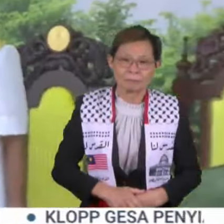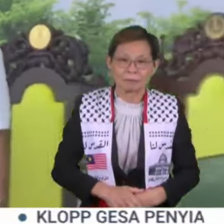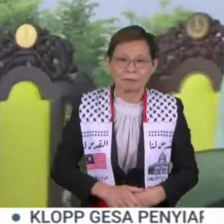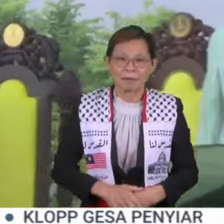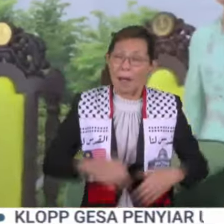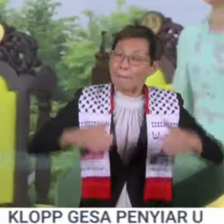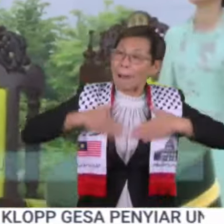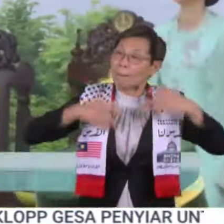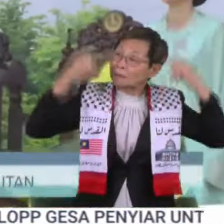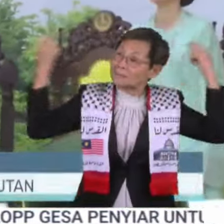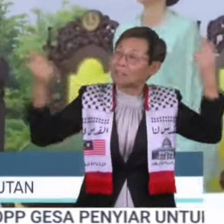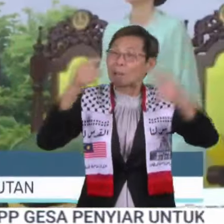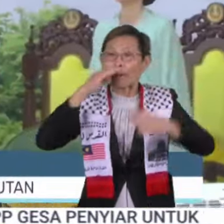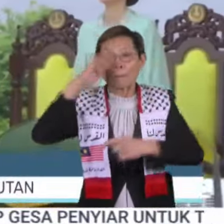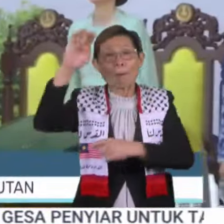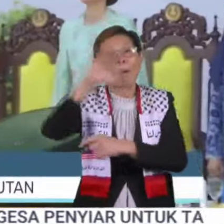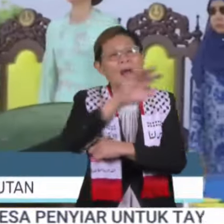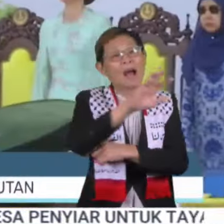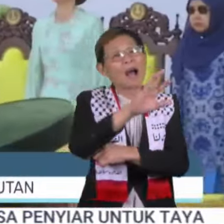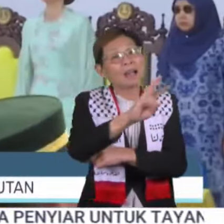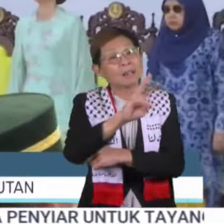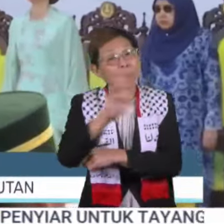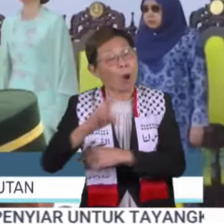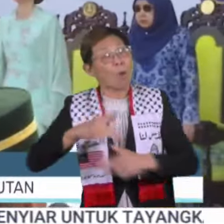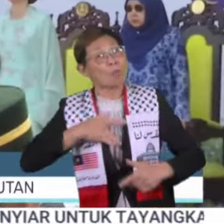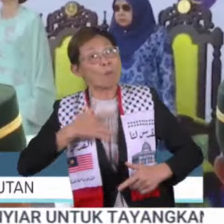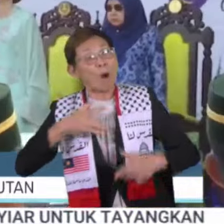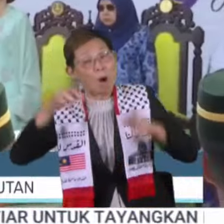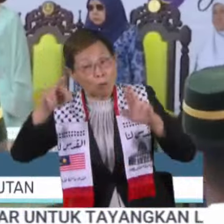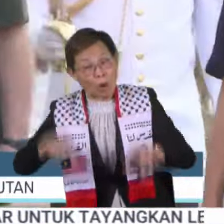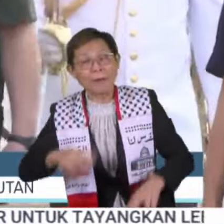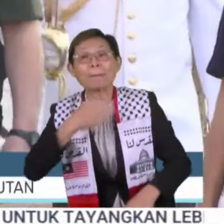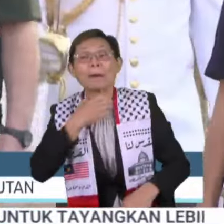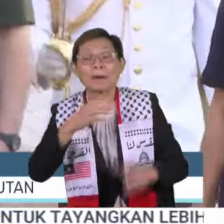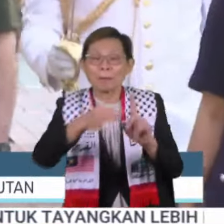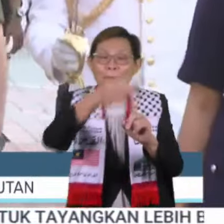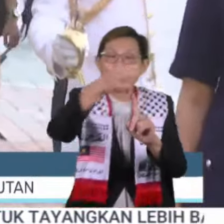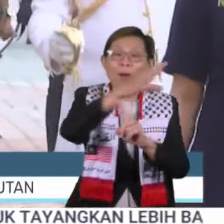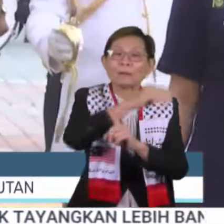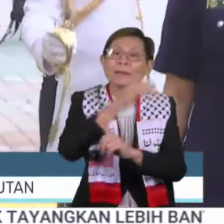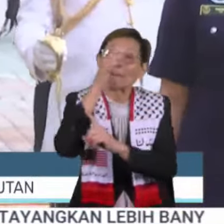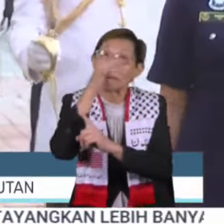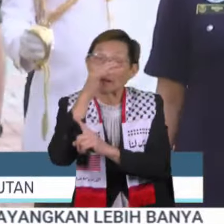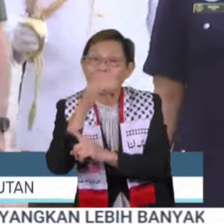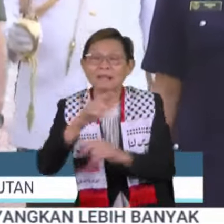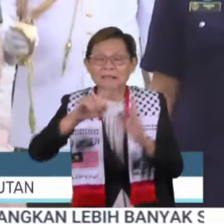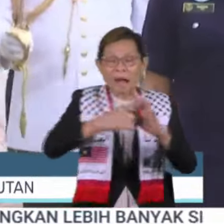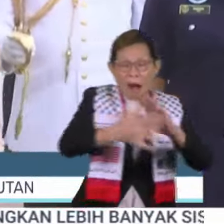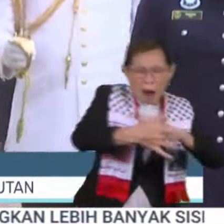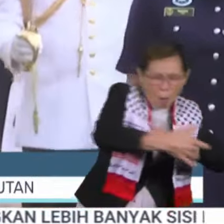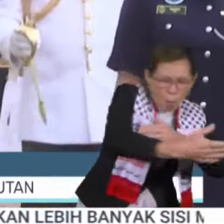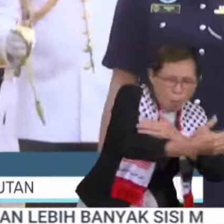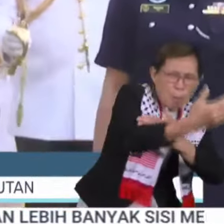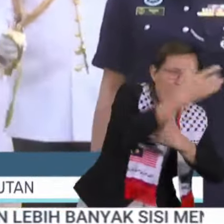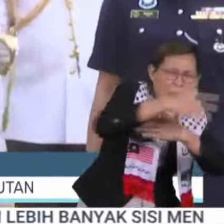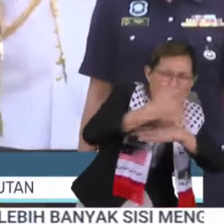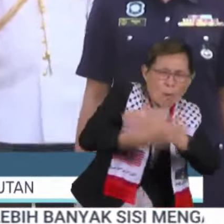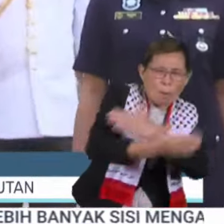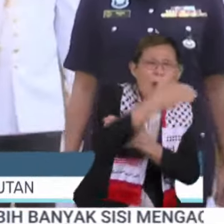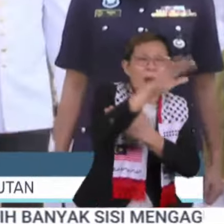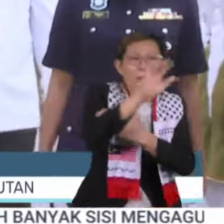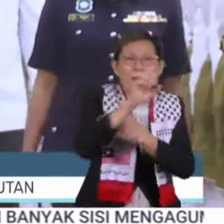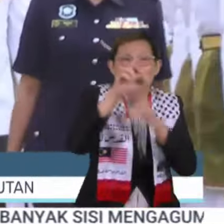Keberian sambutan Hari Kebangsaan ke-67 turut dirasakan rakyat di Perak, Pulau Pinang dan Melaka. Sejak awal pagi, hampir